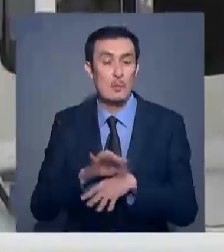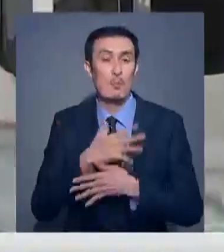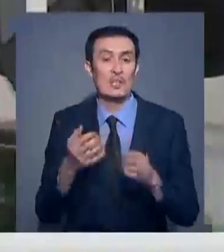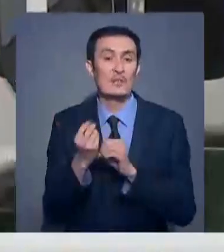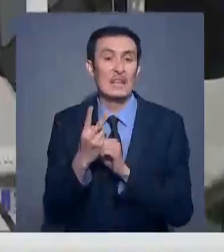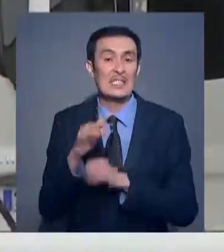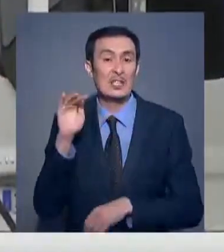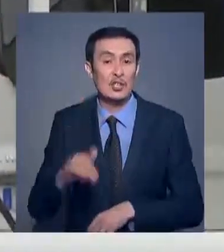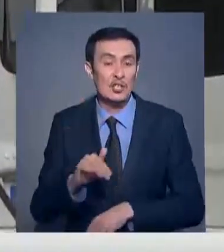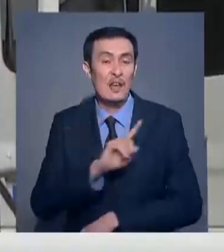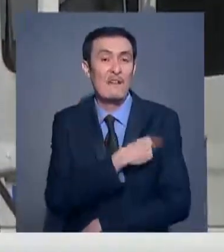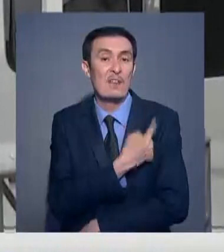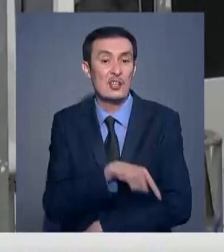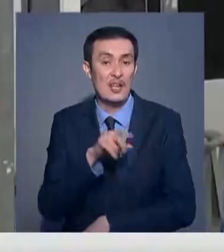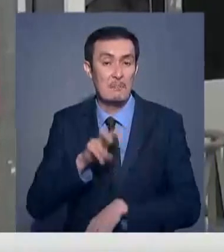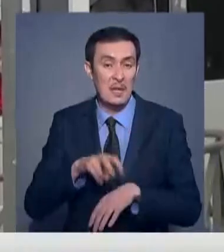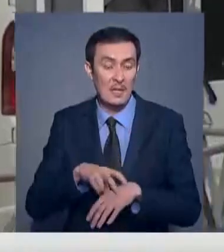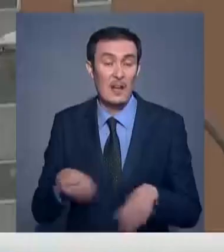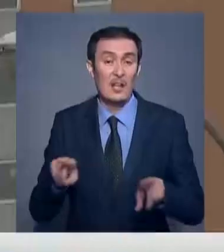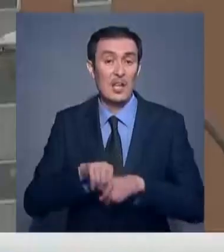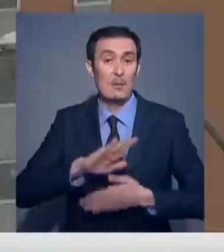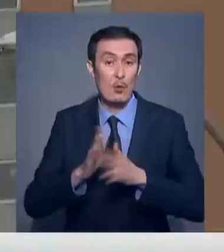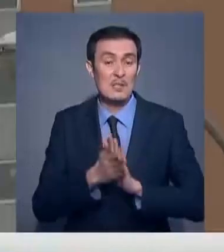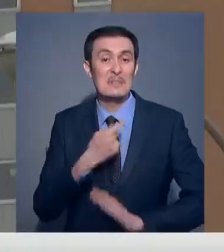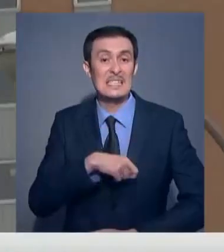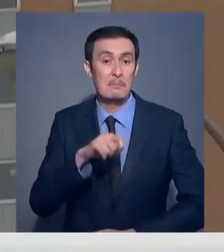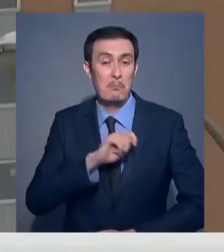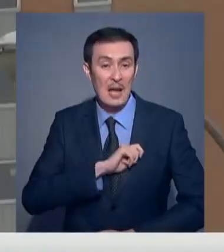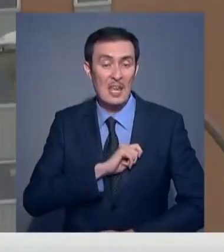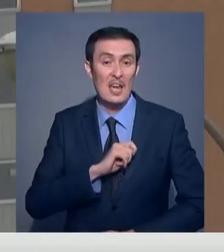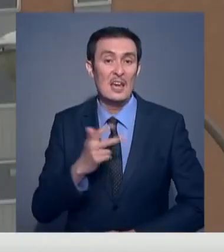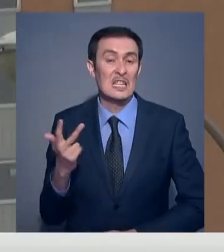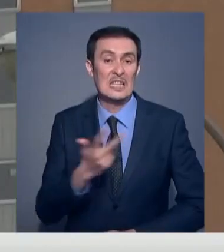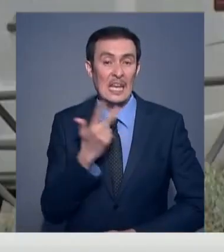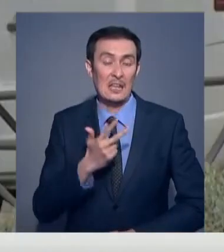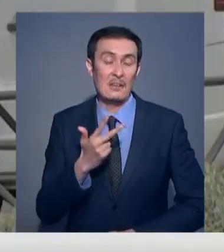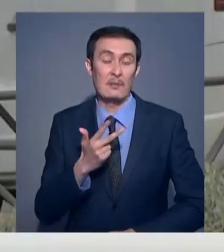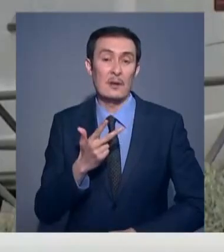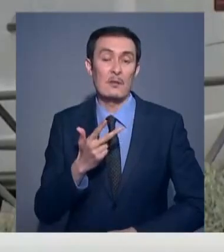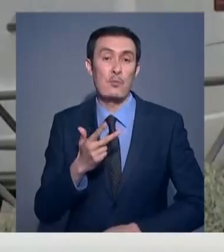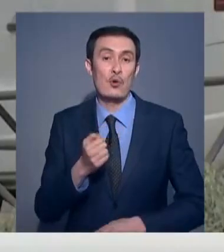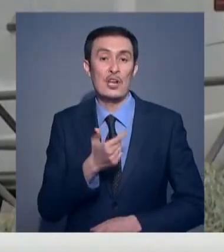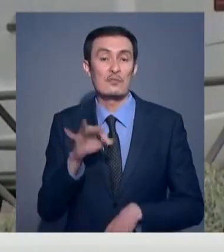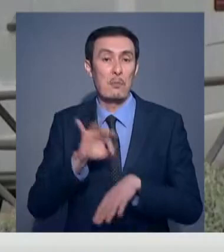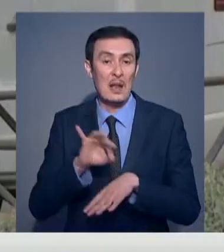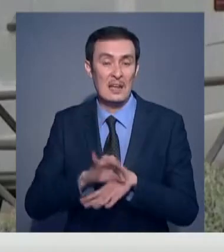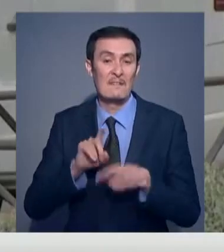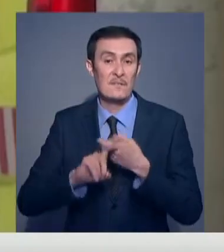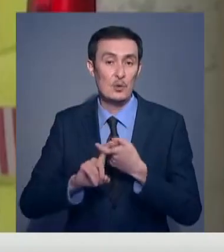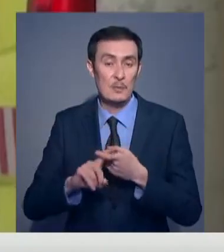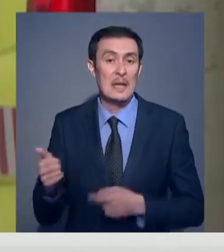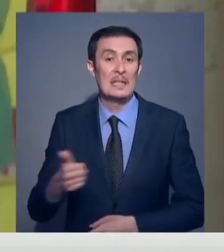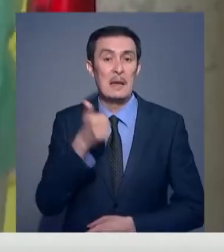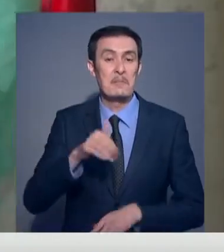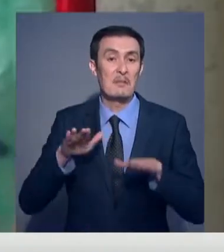больше 12 тысяч медиков. Таким образом, Испания замыкает тройку антилидеров по количеству больных коронавирусом.